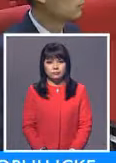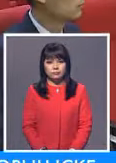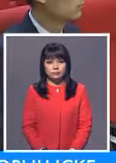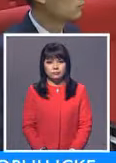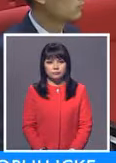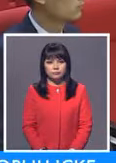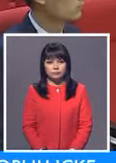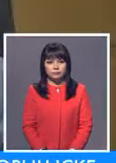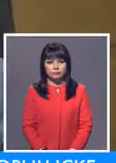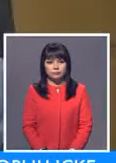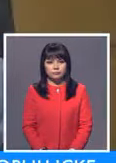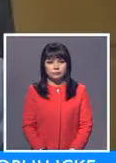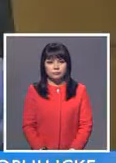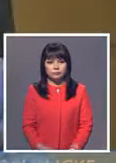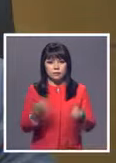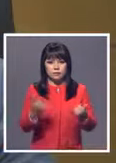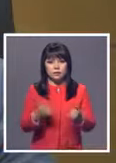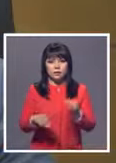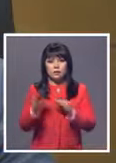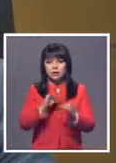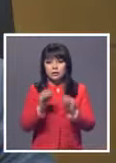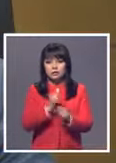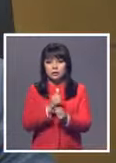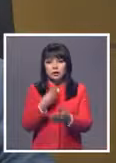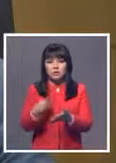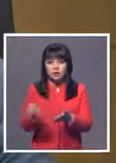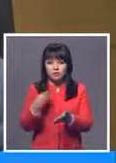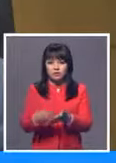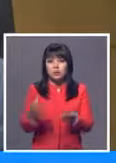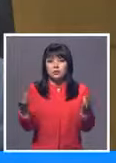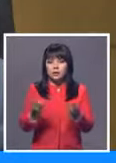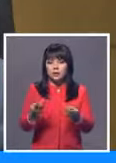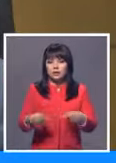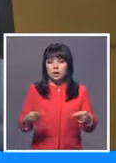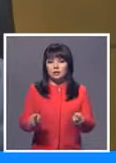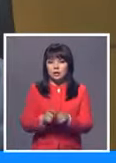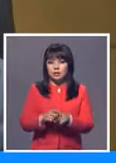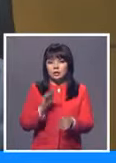Қаражат жаңағы жабдықтар сатып алуға керекті. Сонымен қатар